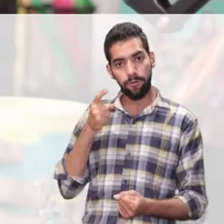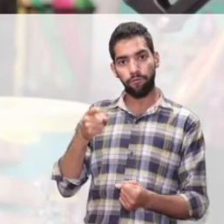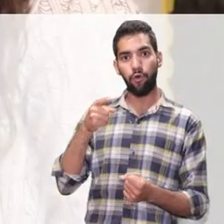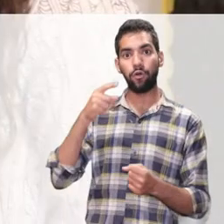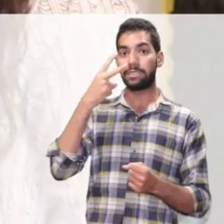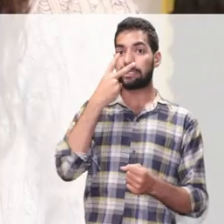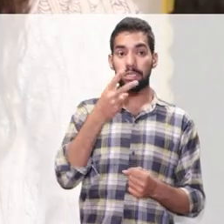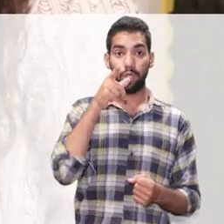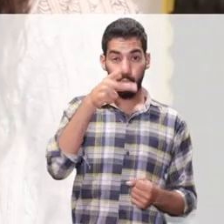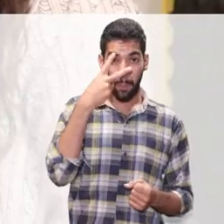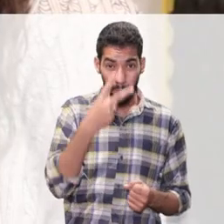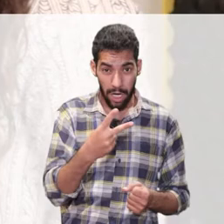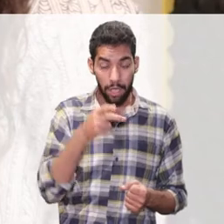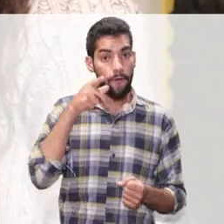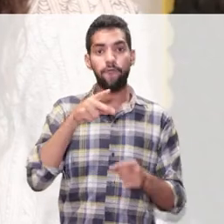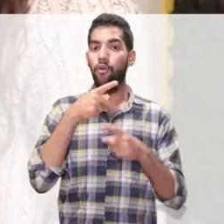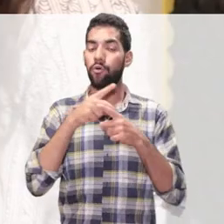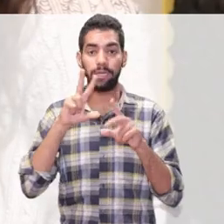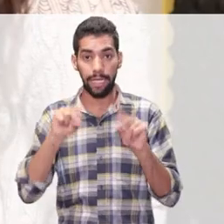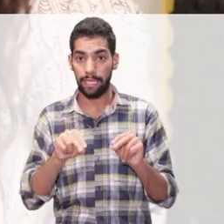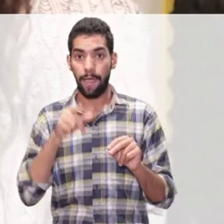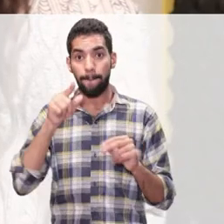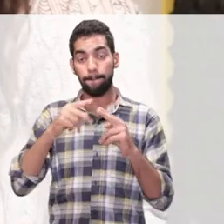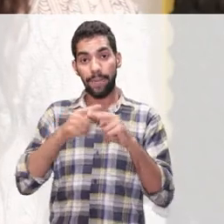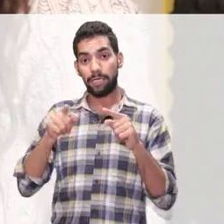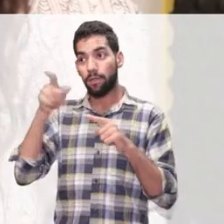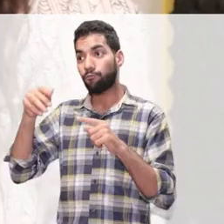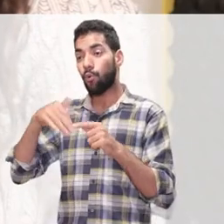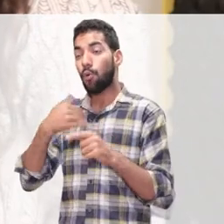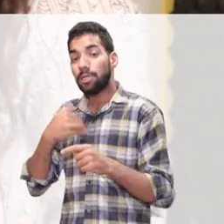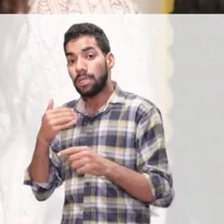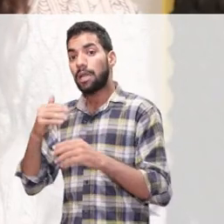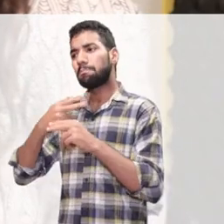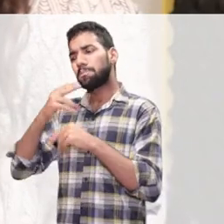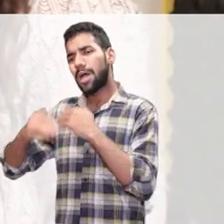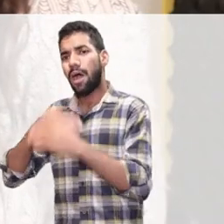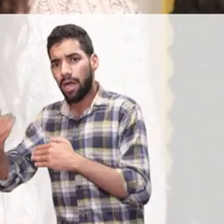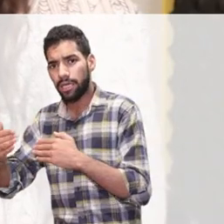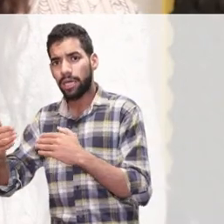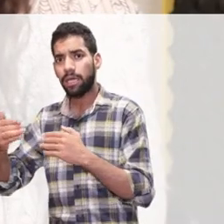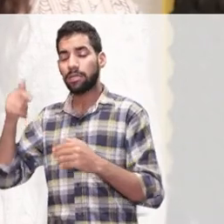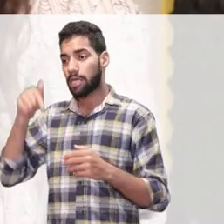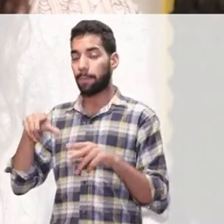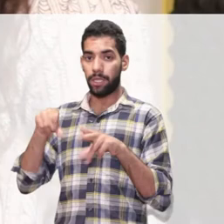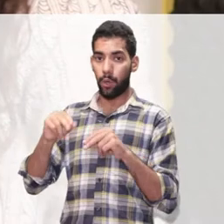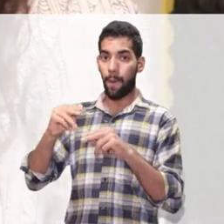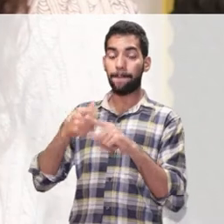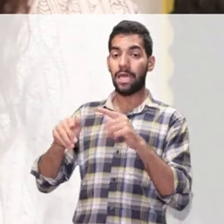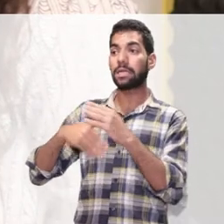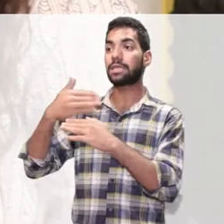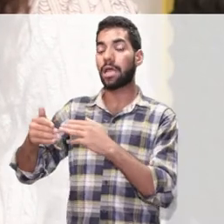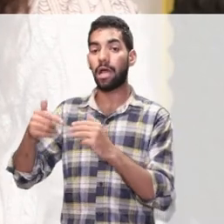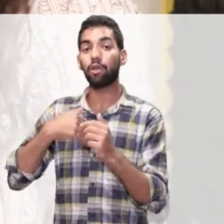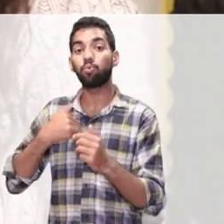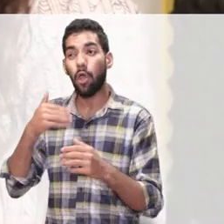अब तक आओगे तो यह मैंने लोगों के साथ होते हुए देखा है सो आए थे उनके अच्छा करो आपके साथ अच्छा ही होगा लोगों के